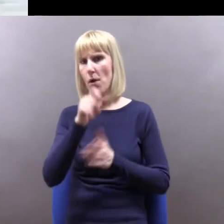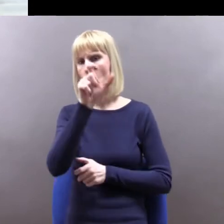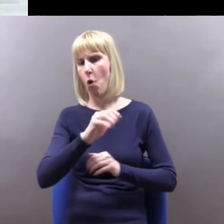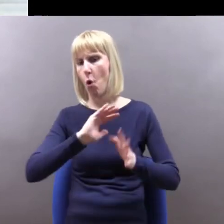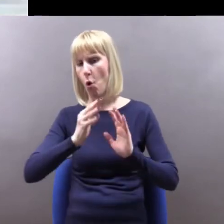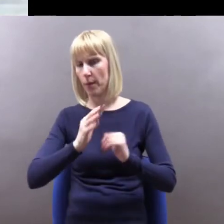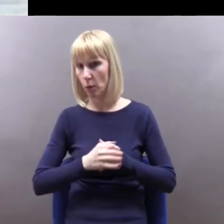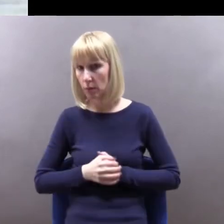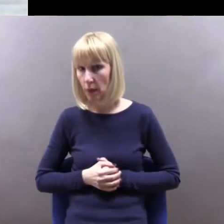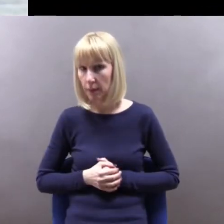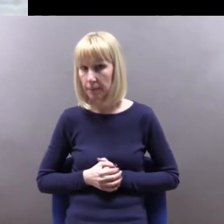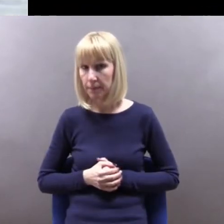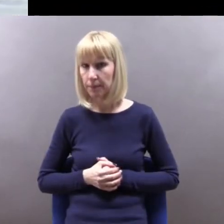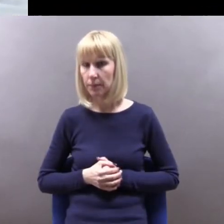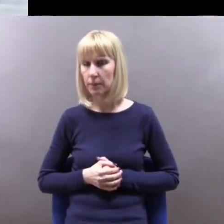opiekuna.